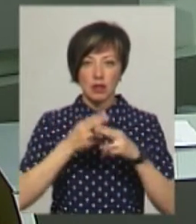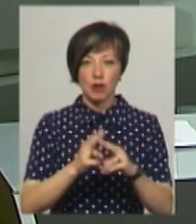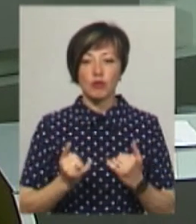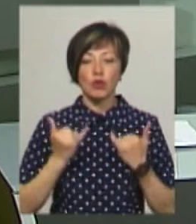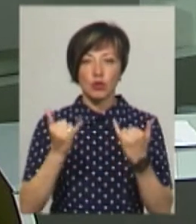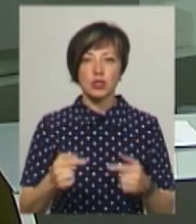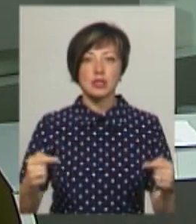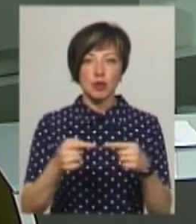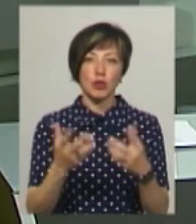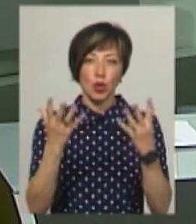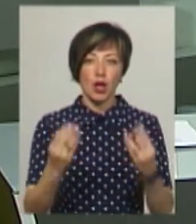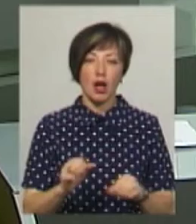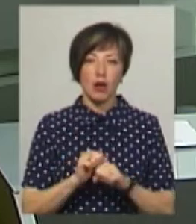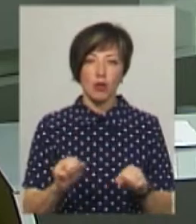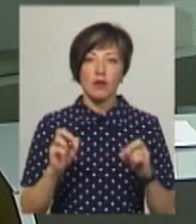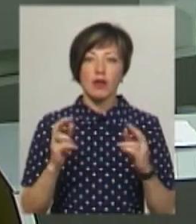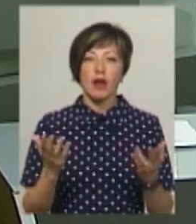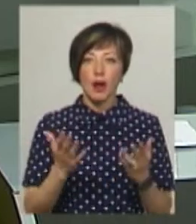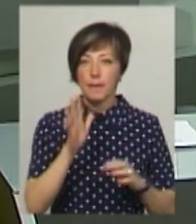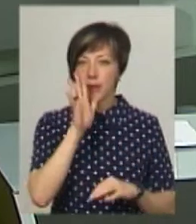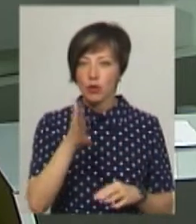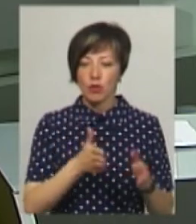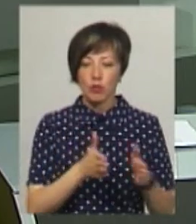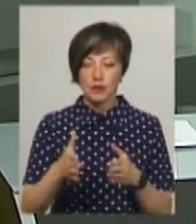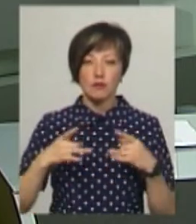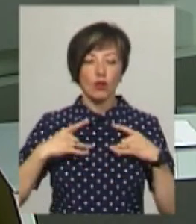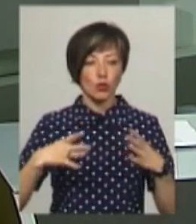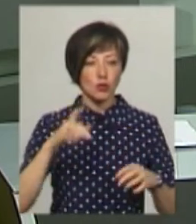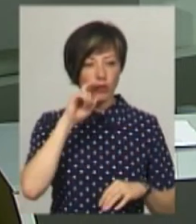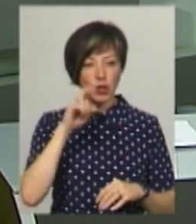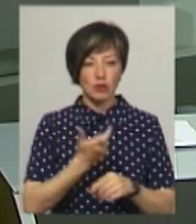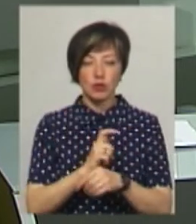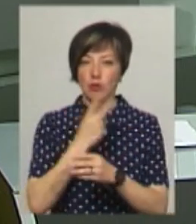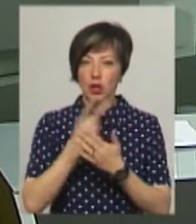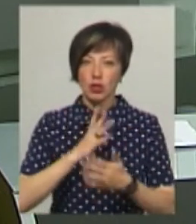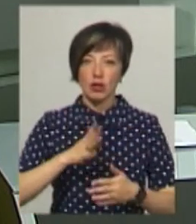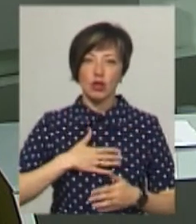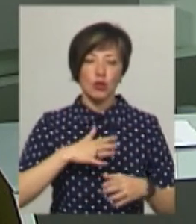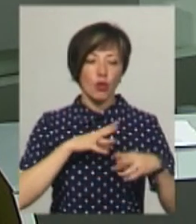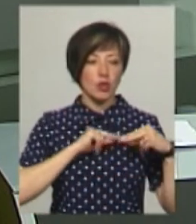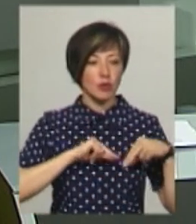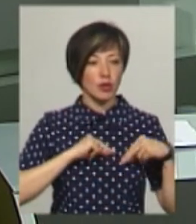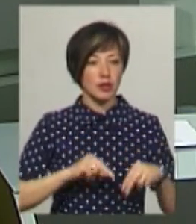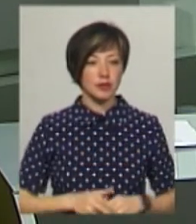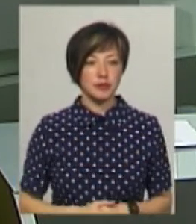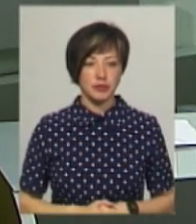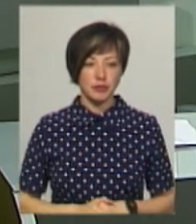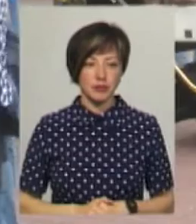приурочена саме до Дня Героїв, яке 5 років поспіль святкується в Україні. Більше бачила моя колега Анастасія Олексюк.